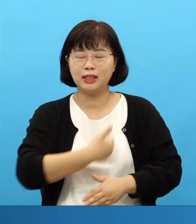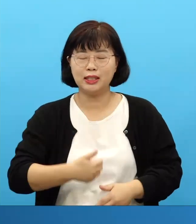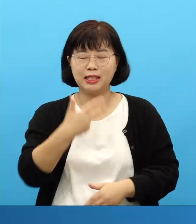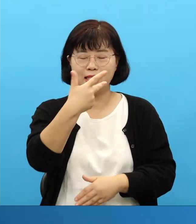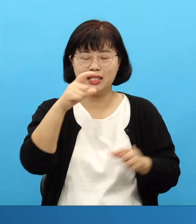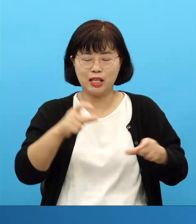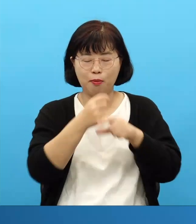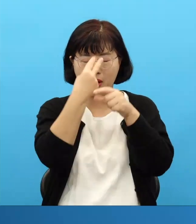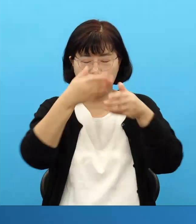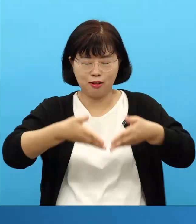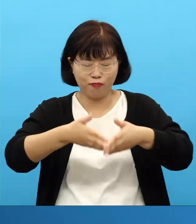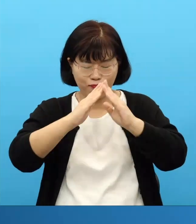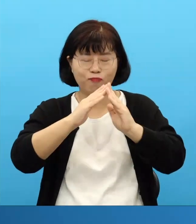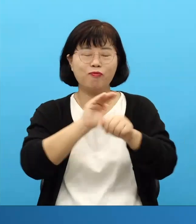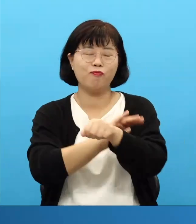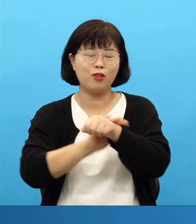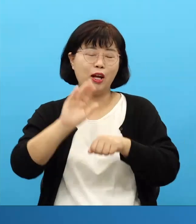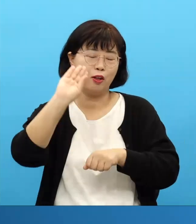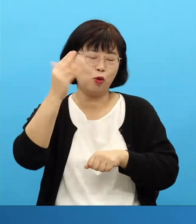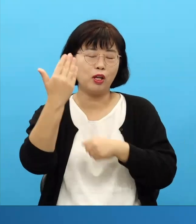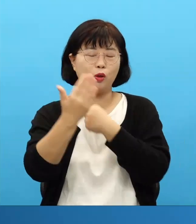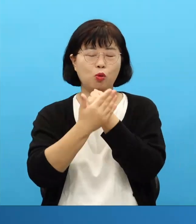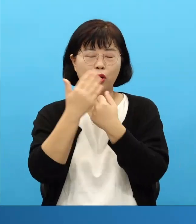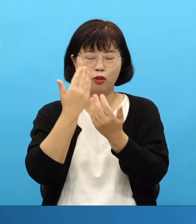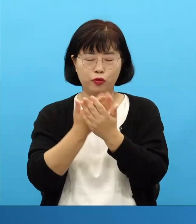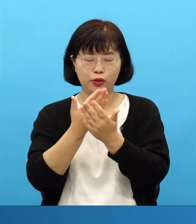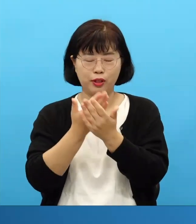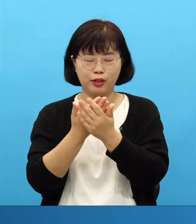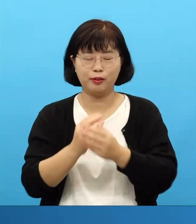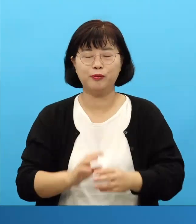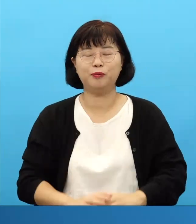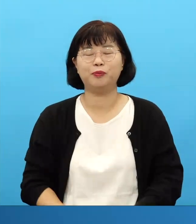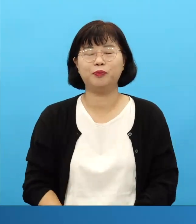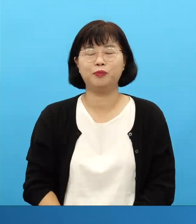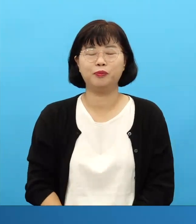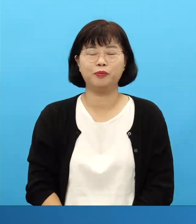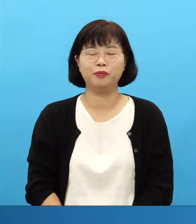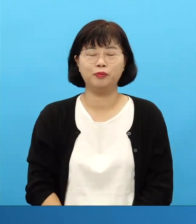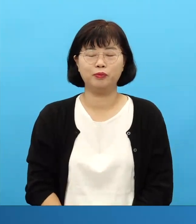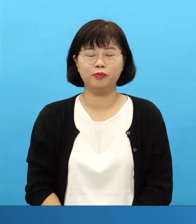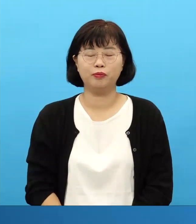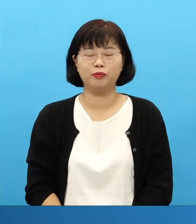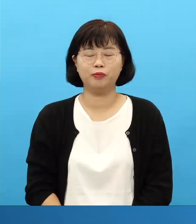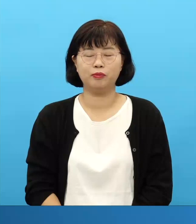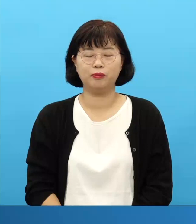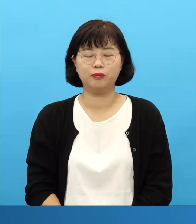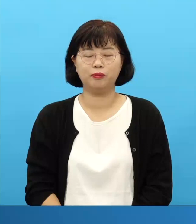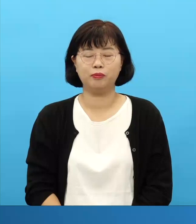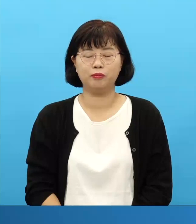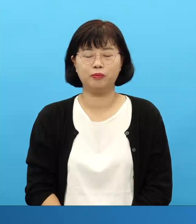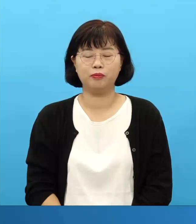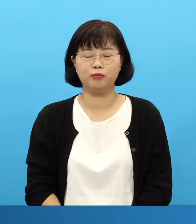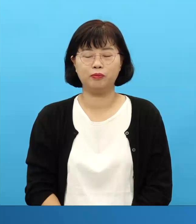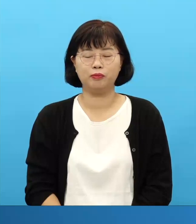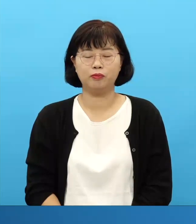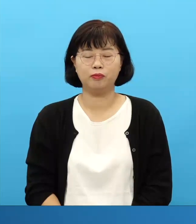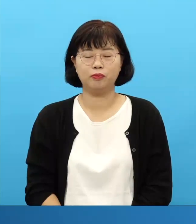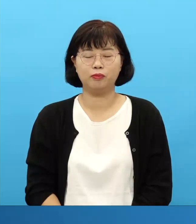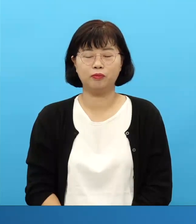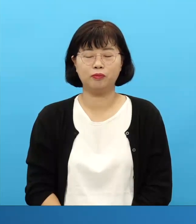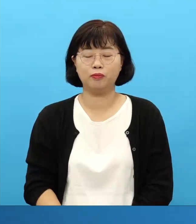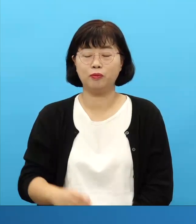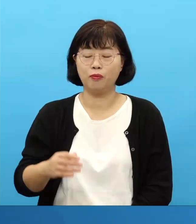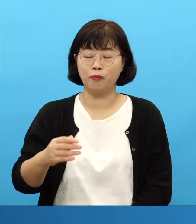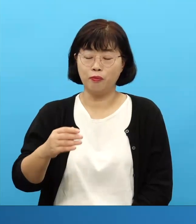축복해 주세요. Please bless all the disciples of Christ to be established as seven bartizans through this message. 선포된